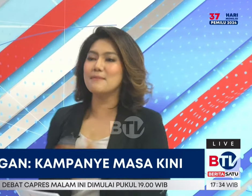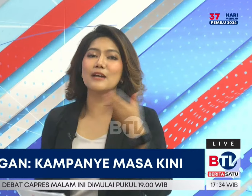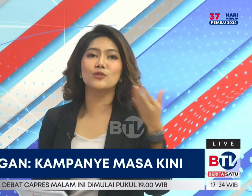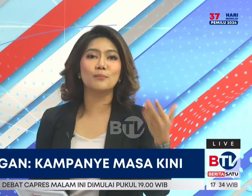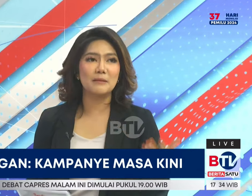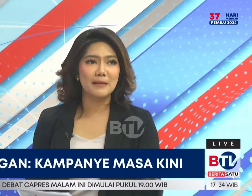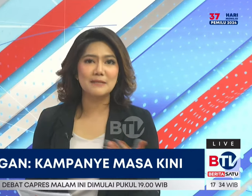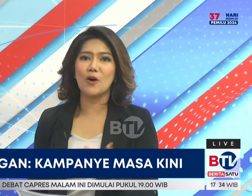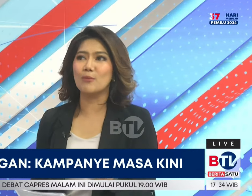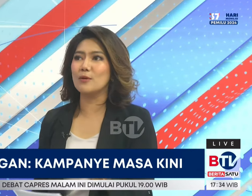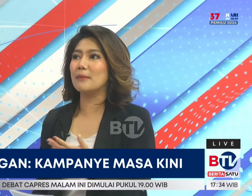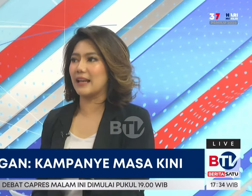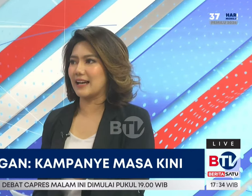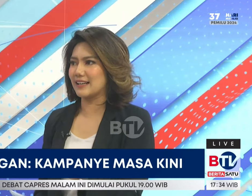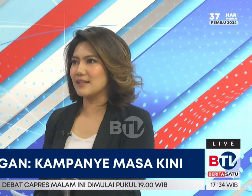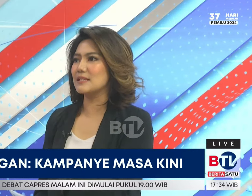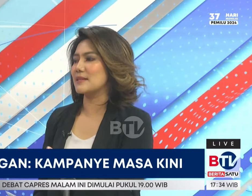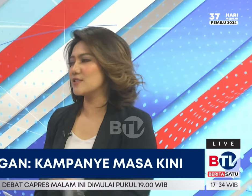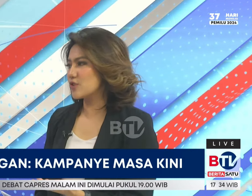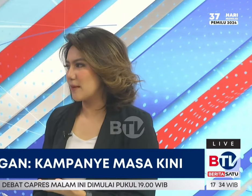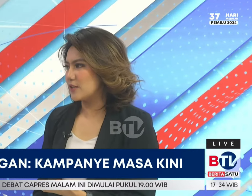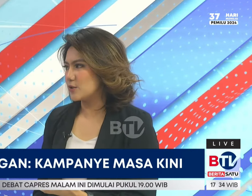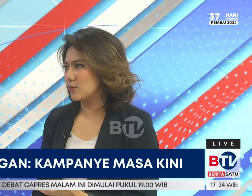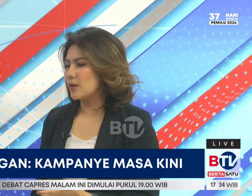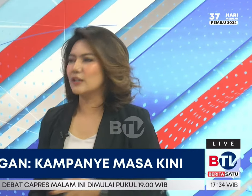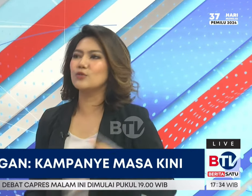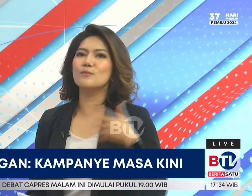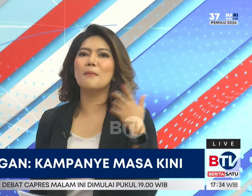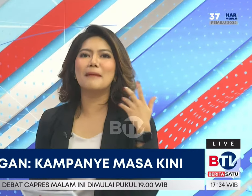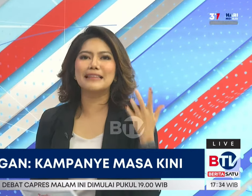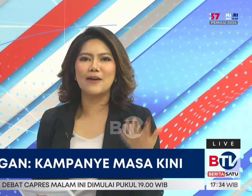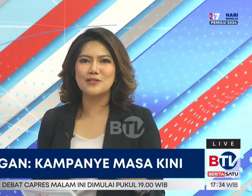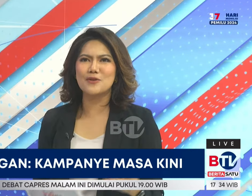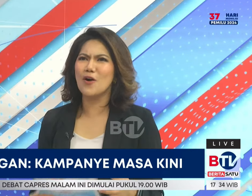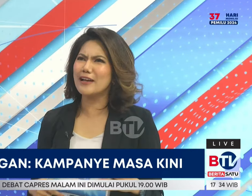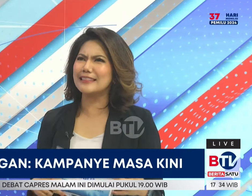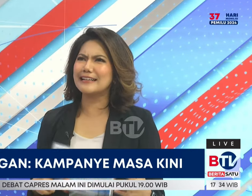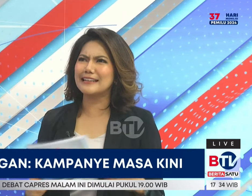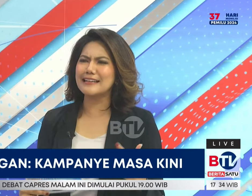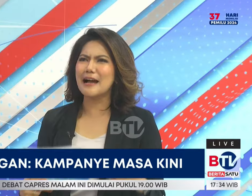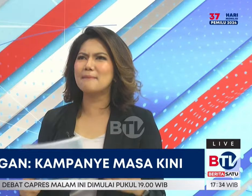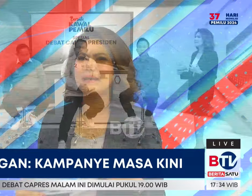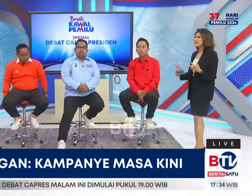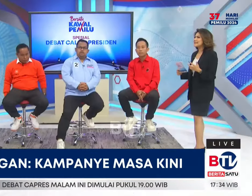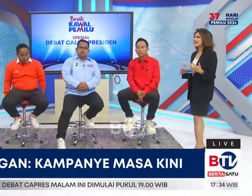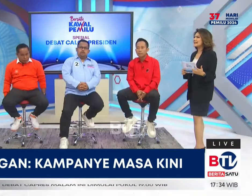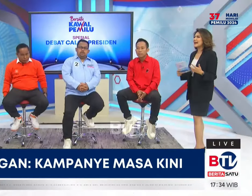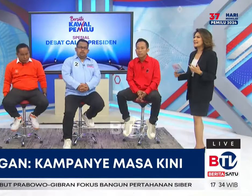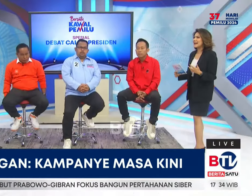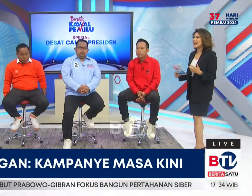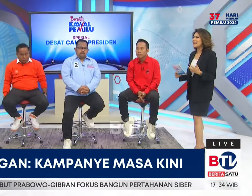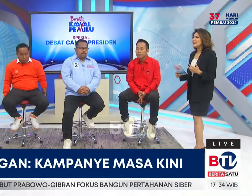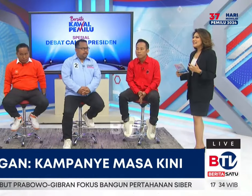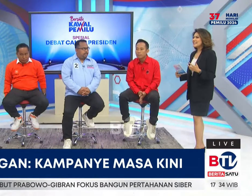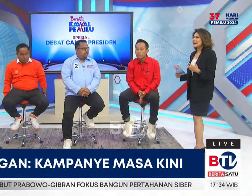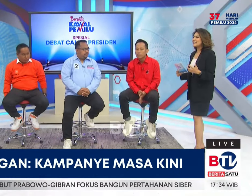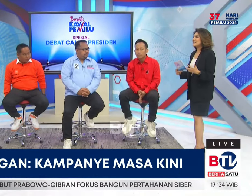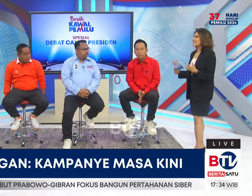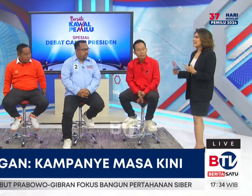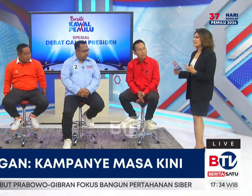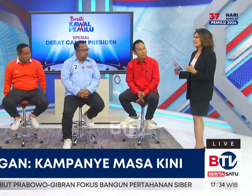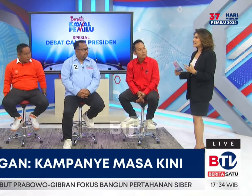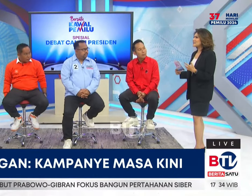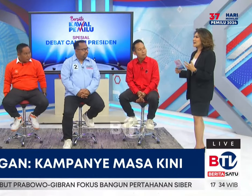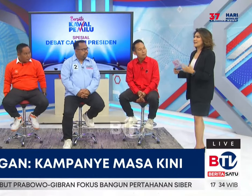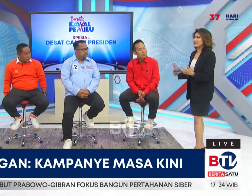perwakilan ini baik untuk Pilpres maupun pilek karena kan masing-masing juga maju tentu mengetahui juga Oh ternyata kampanye dengan kanal yang